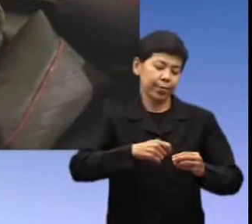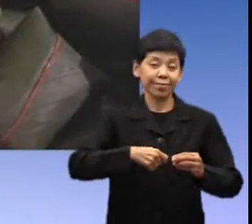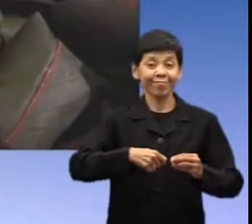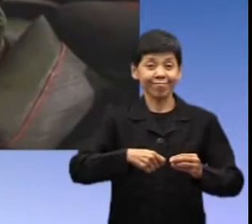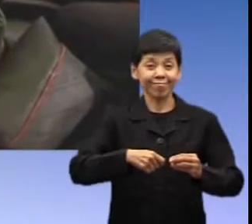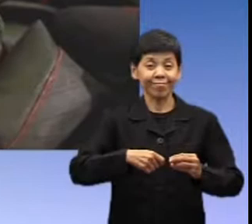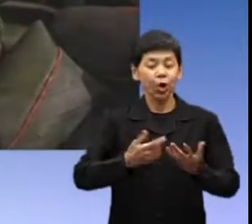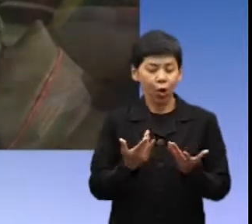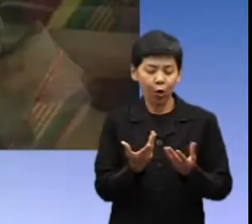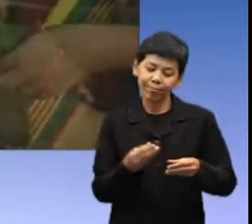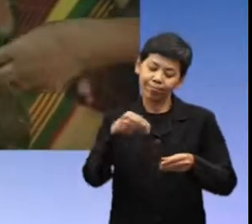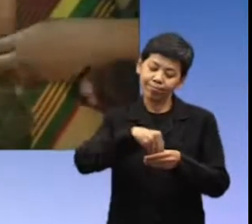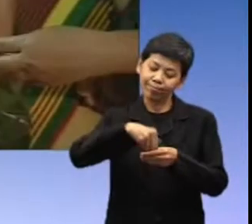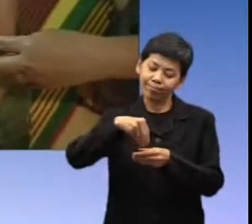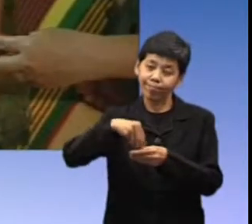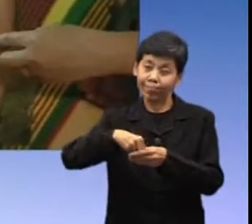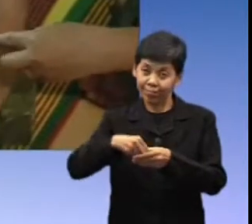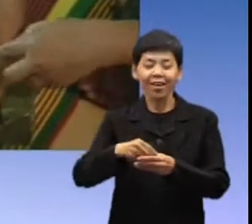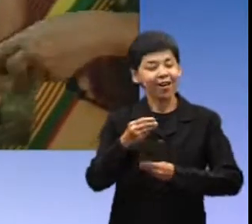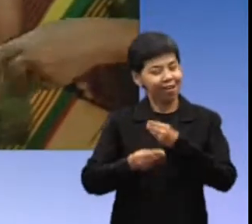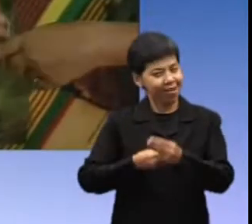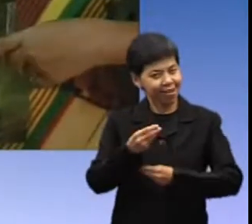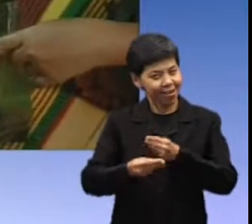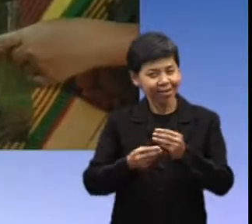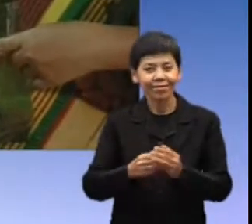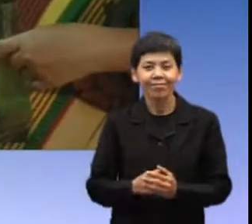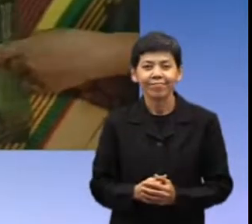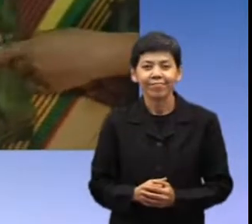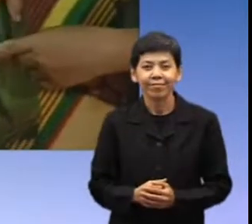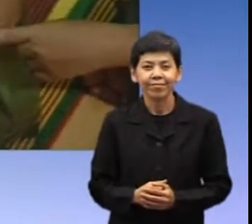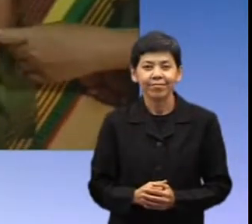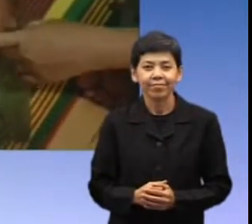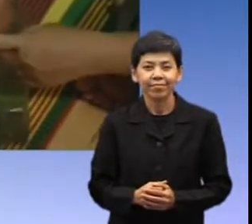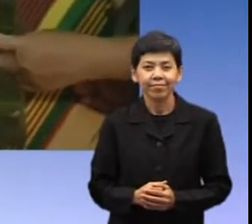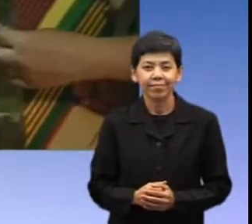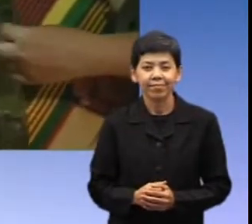ไว้ให้เรียบร้อยรอบรรจุใส่ถุงพลาสติกส่งขายต่อไป